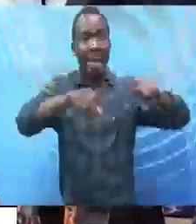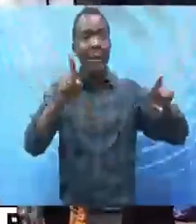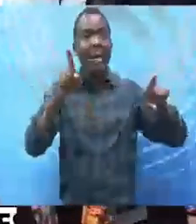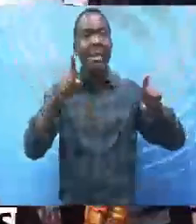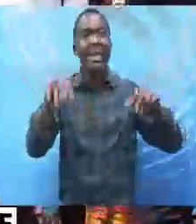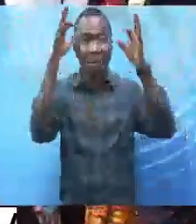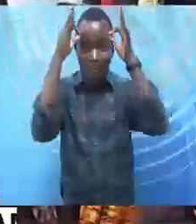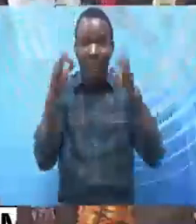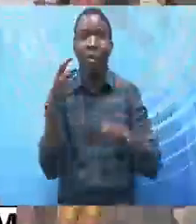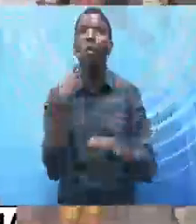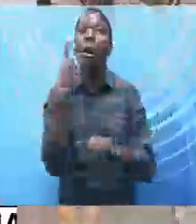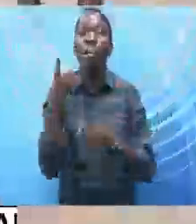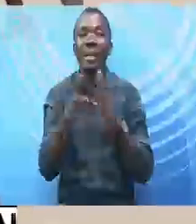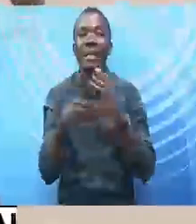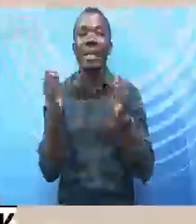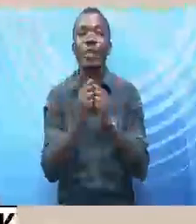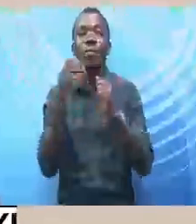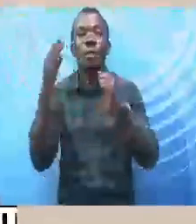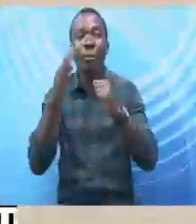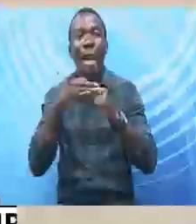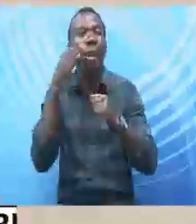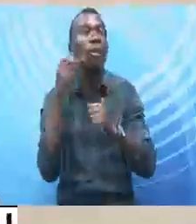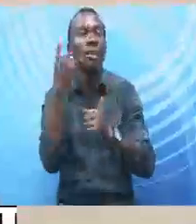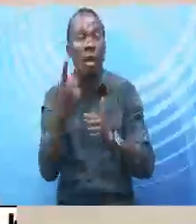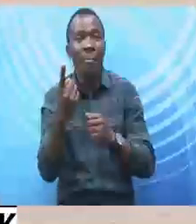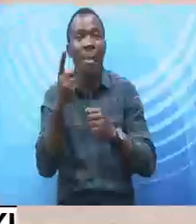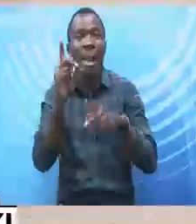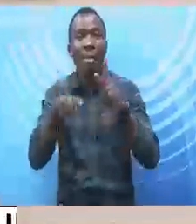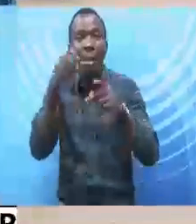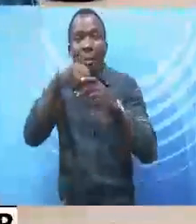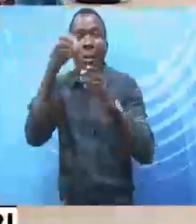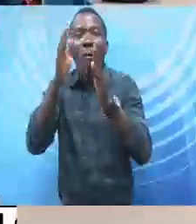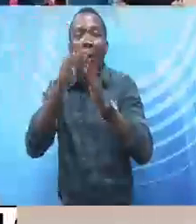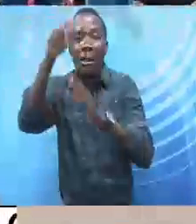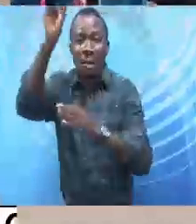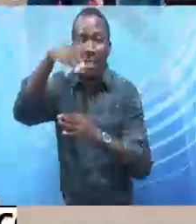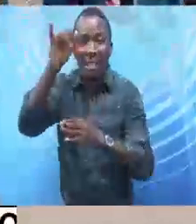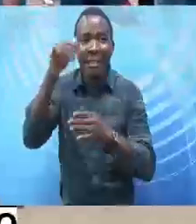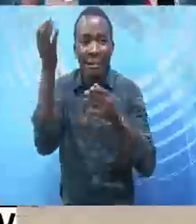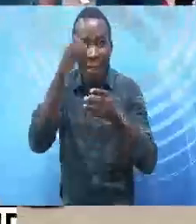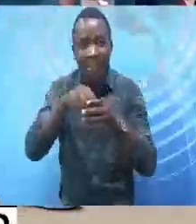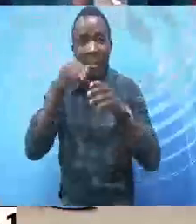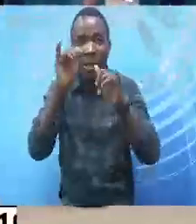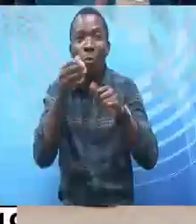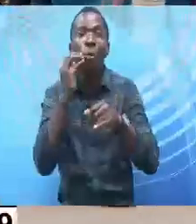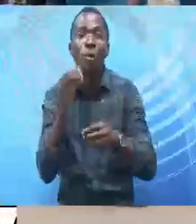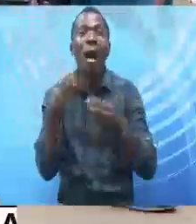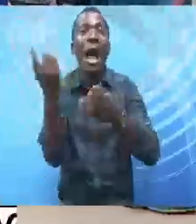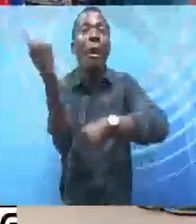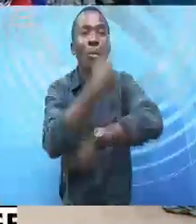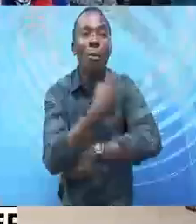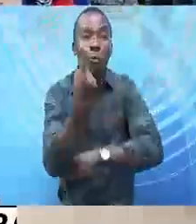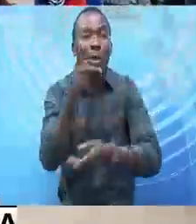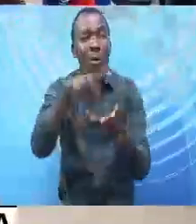kuri uyu wa mbere tariki ya 18 Mutarama abatuye mu mujyi wa Kigali wanashyizwe muri gahunda ya guma mu rugo bahawe umunsi umwe wo guhaha ndetse